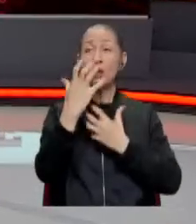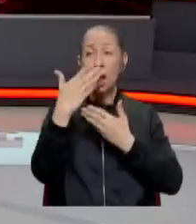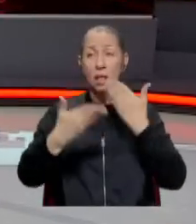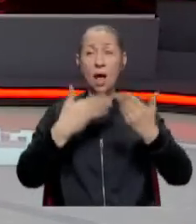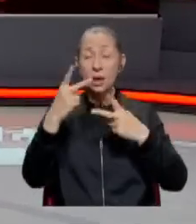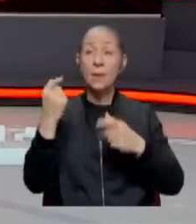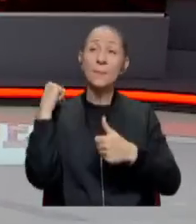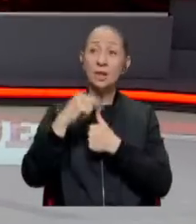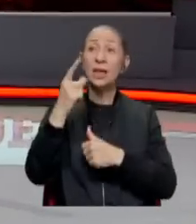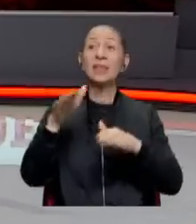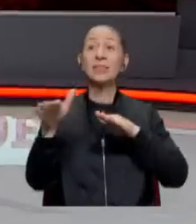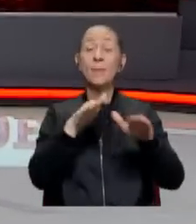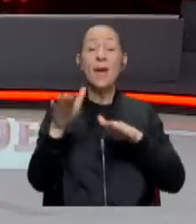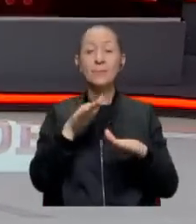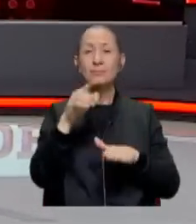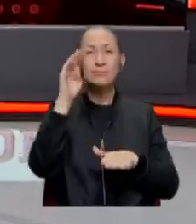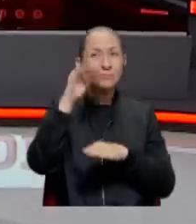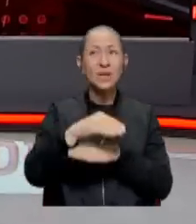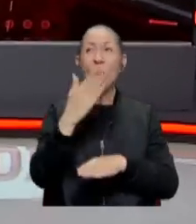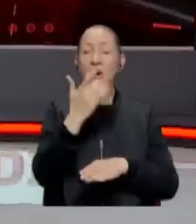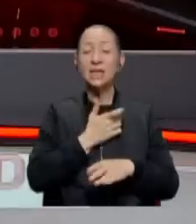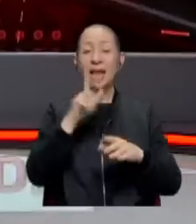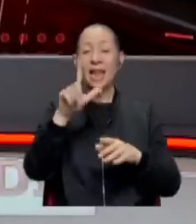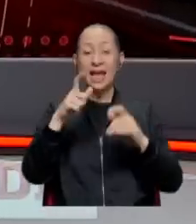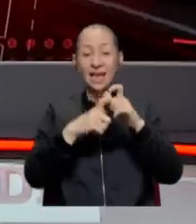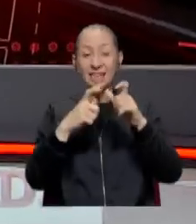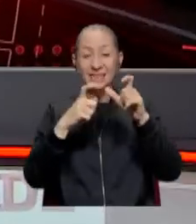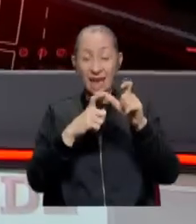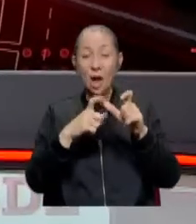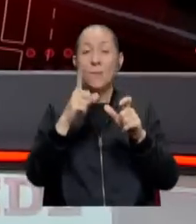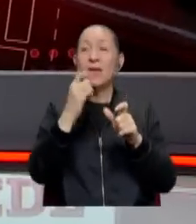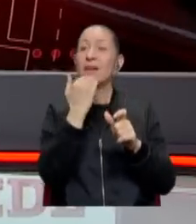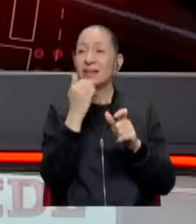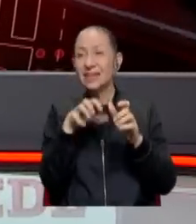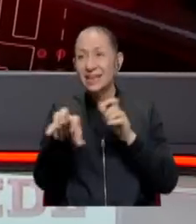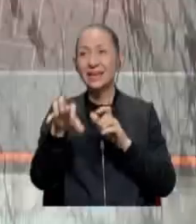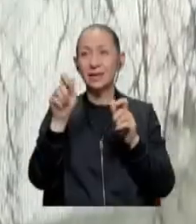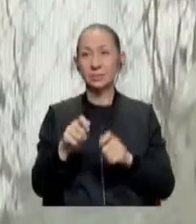şimdi bir daha öneriyoruz depremde de öğrenciye LGS'de kontenjan ayrılsın